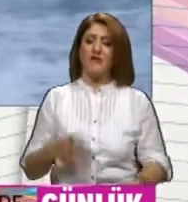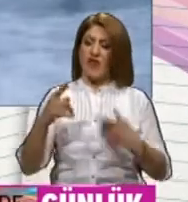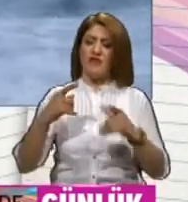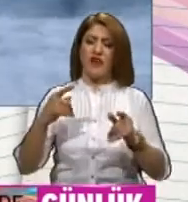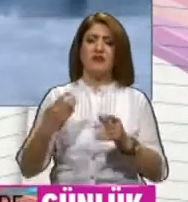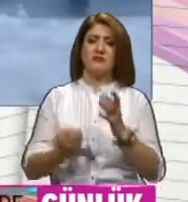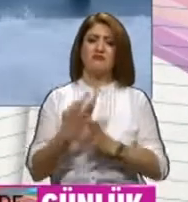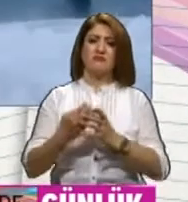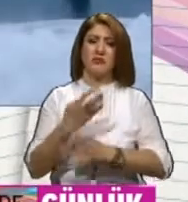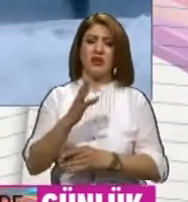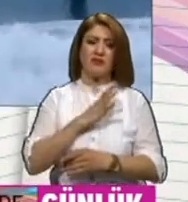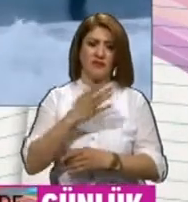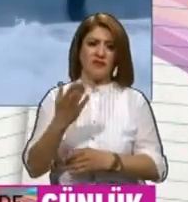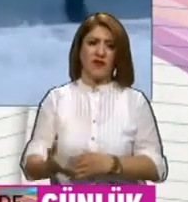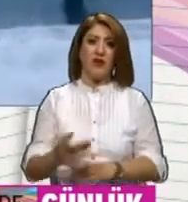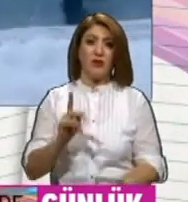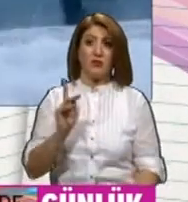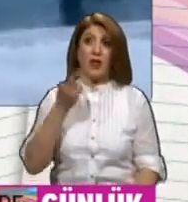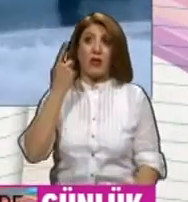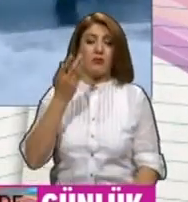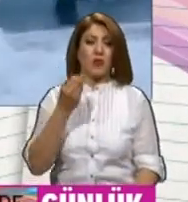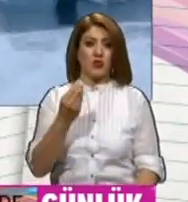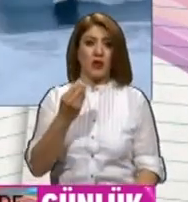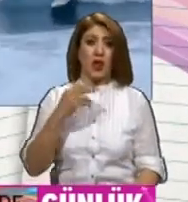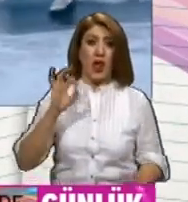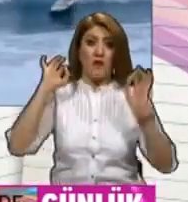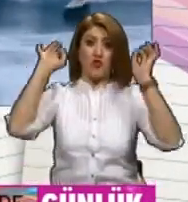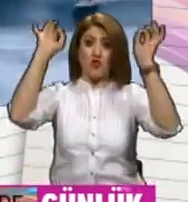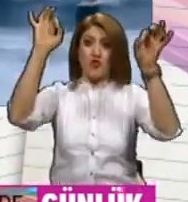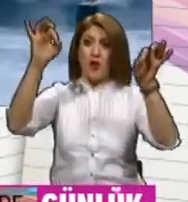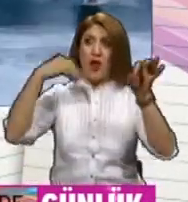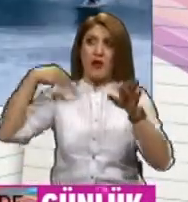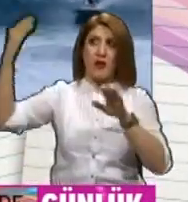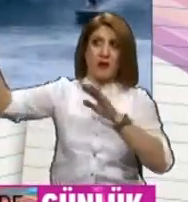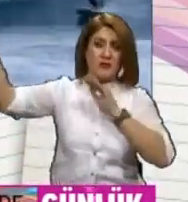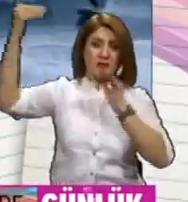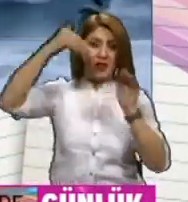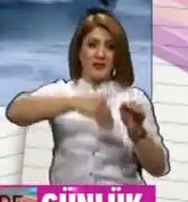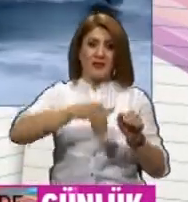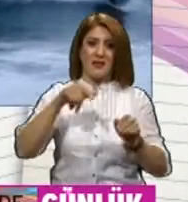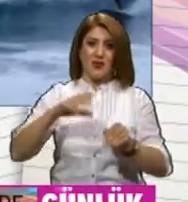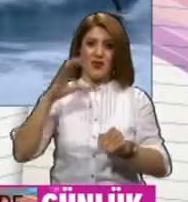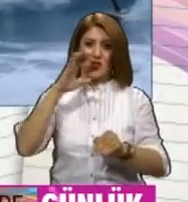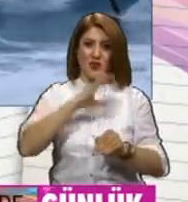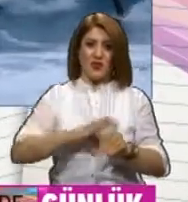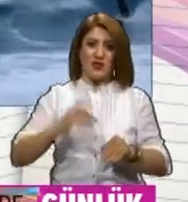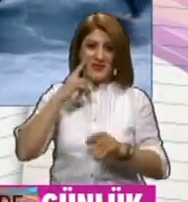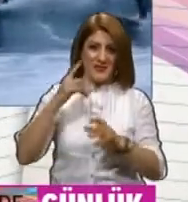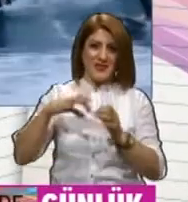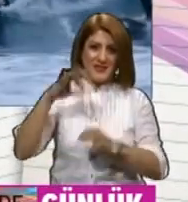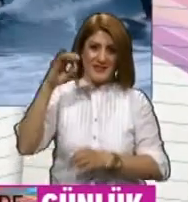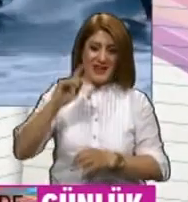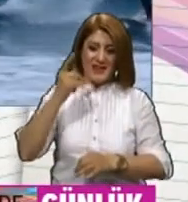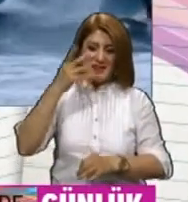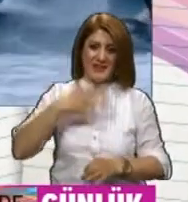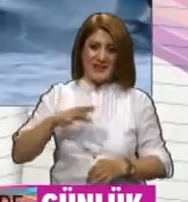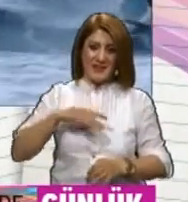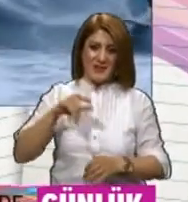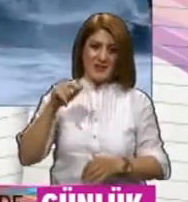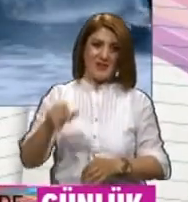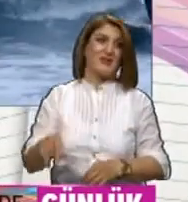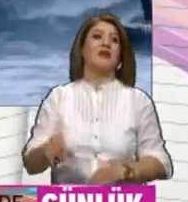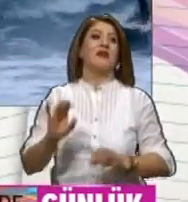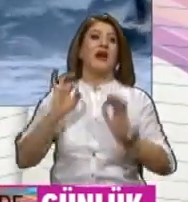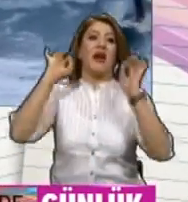yani dalga sörfü. İnanılmaz bir şey, ne güzel değil mi? Avustralya'dan gelmişti değil mi o turist board'u bırakmıştı? Bodyboardlar ilk